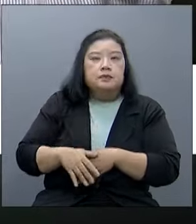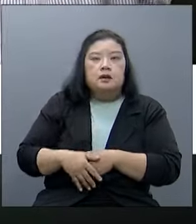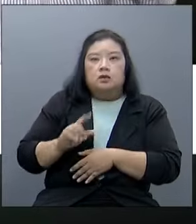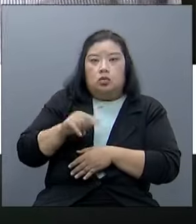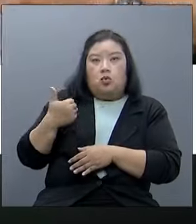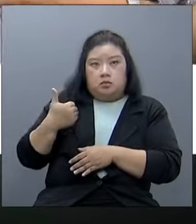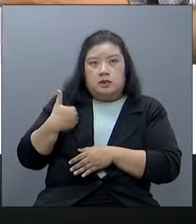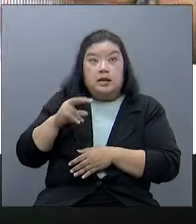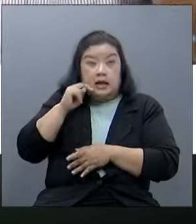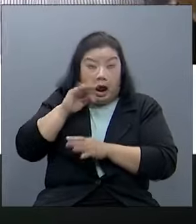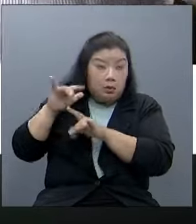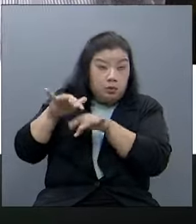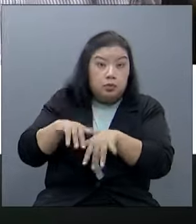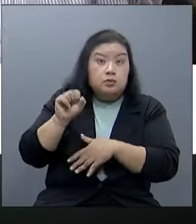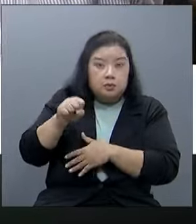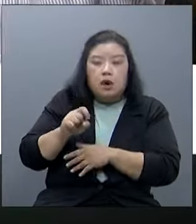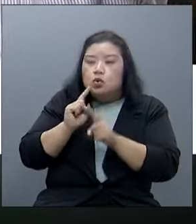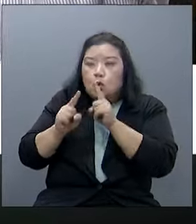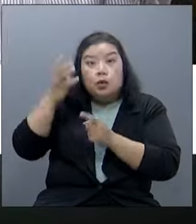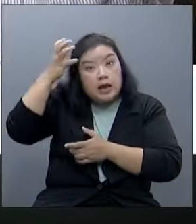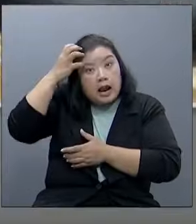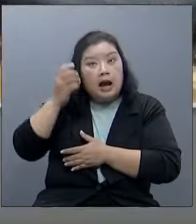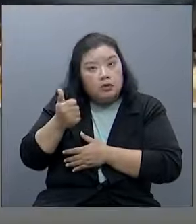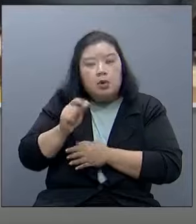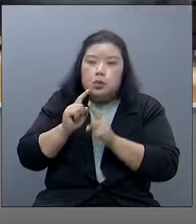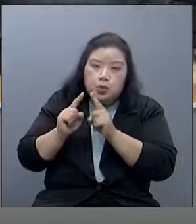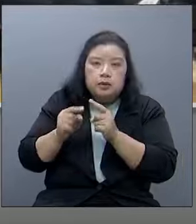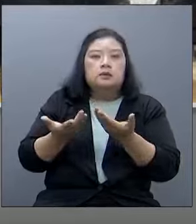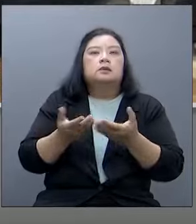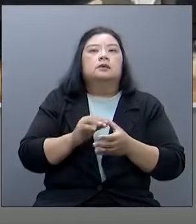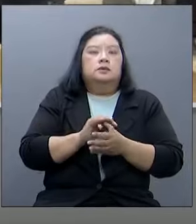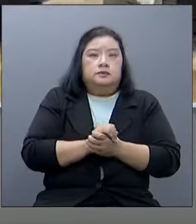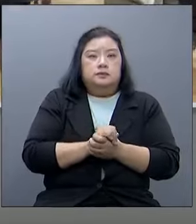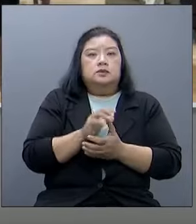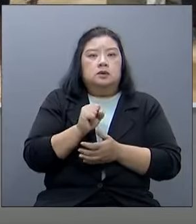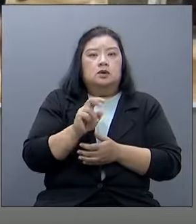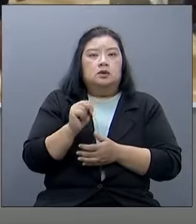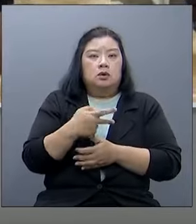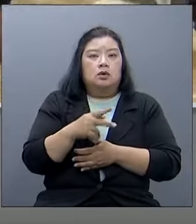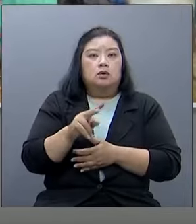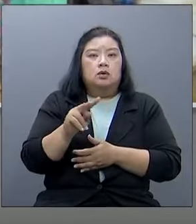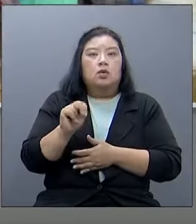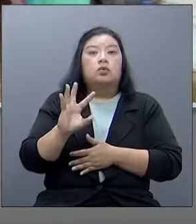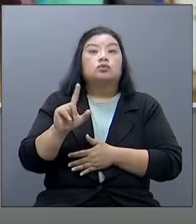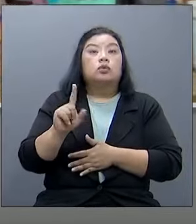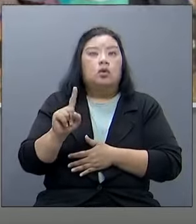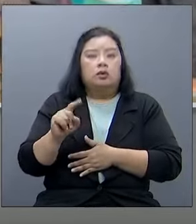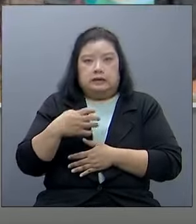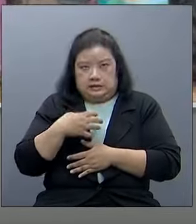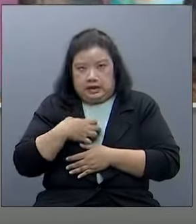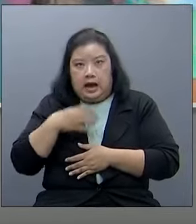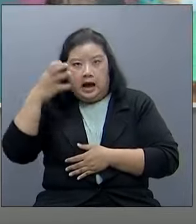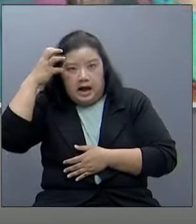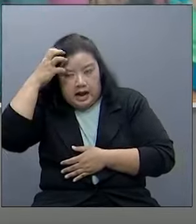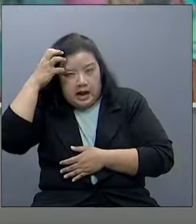เกิและมา Link จะหลากมาเรากรยวอย่นี้ได้ไหมสอบทอishes ยิยนว่าการจะไปขอขวาม Concept กับกรุมต่าง ๆทปก